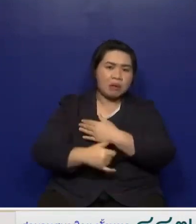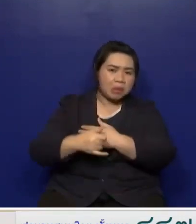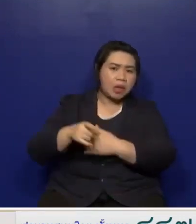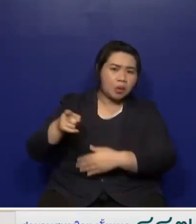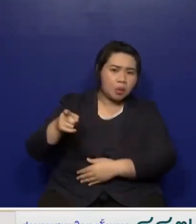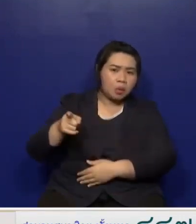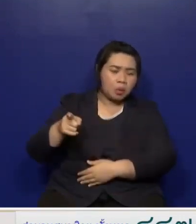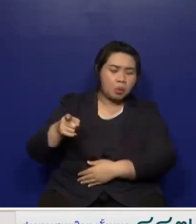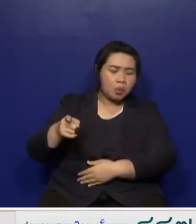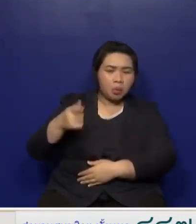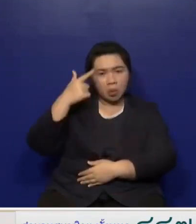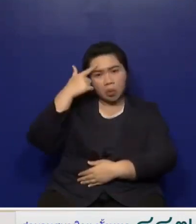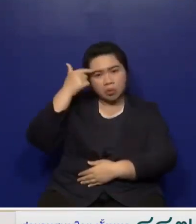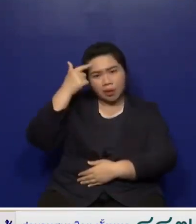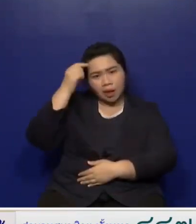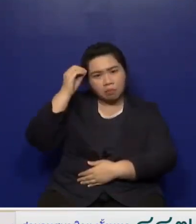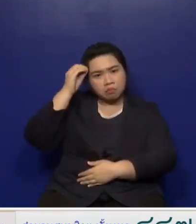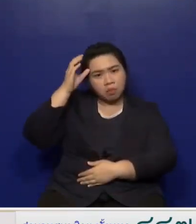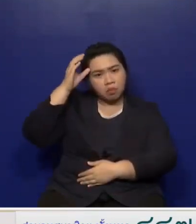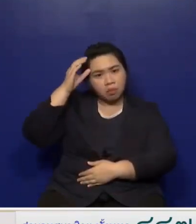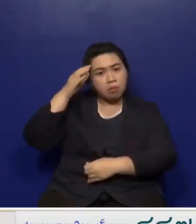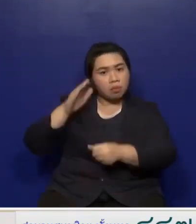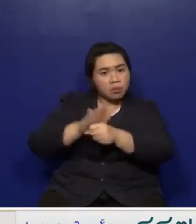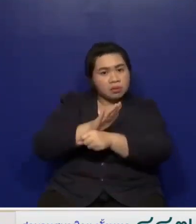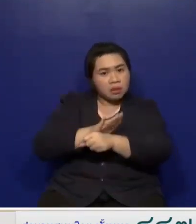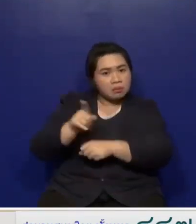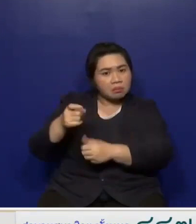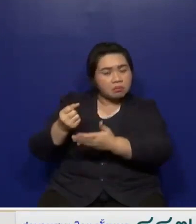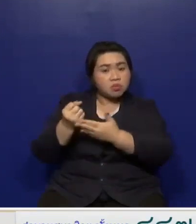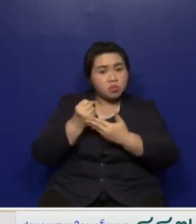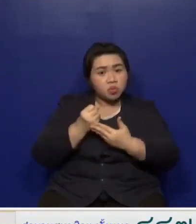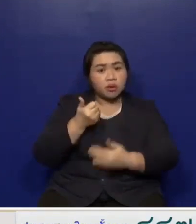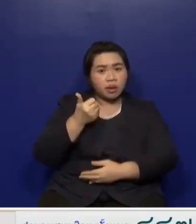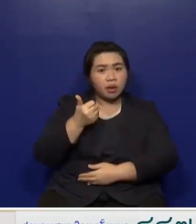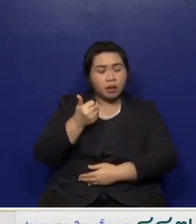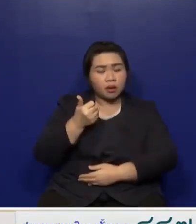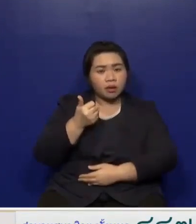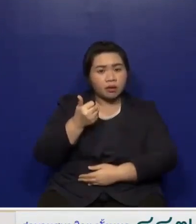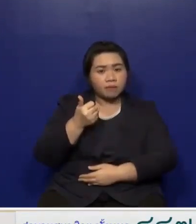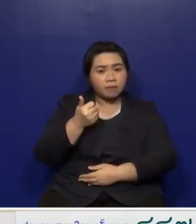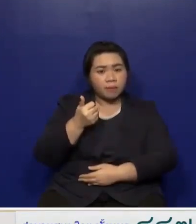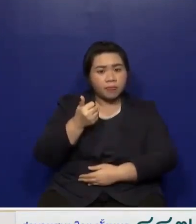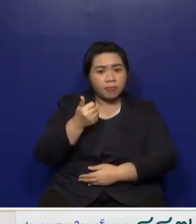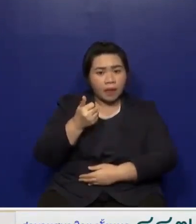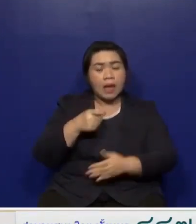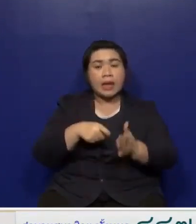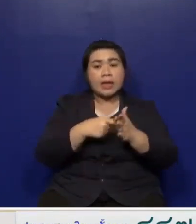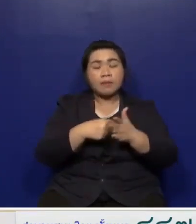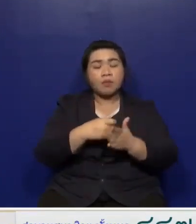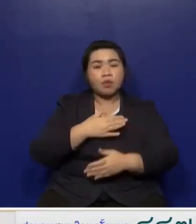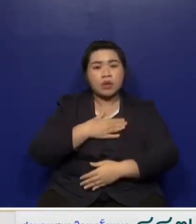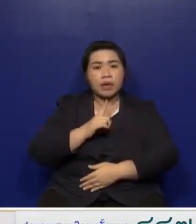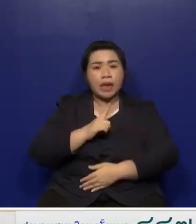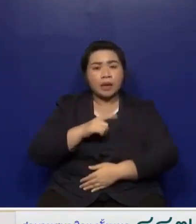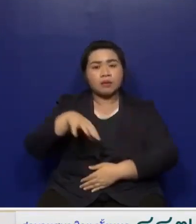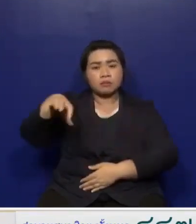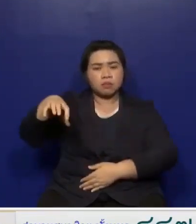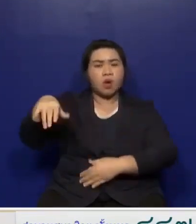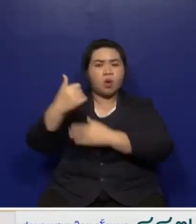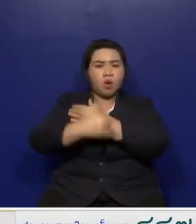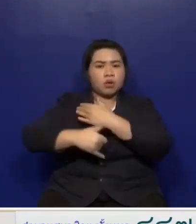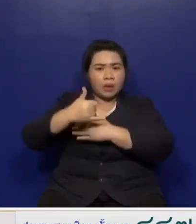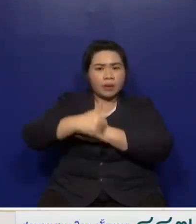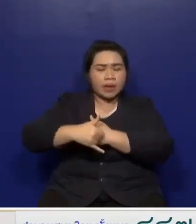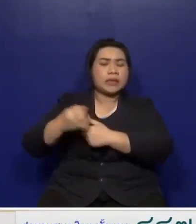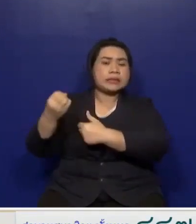้ความรู้ทจะมาชวยเราได้เพราฉ tadนั้นผมคิดวาการทเราใหองคองตางชาติเป็